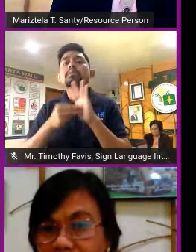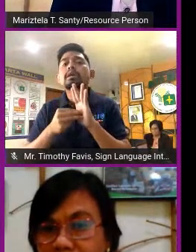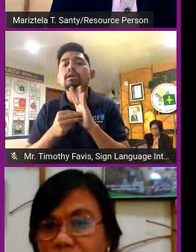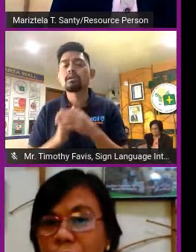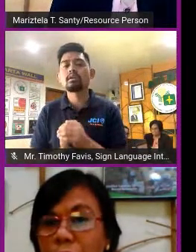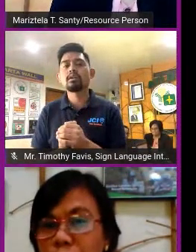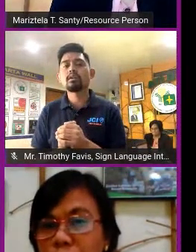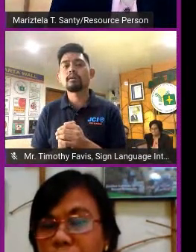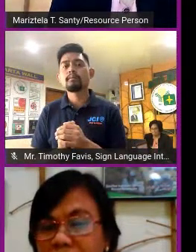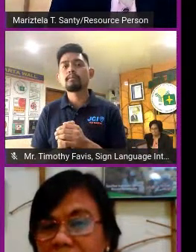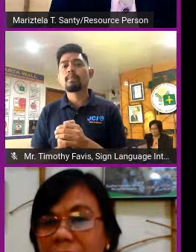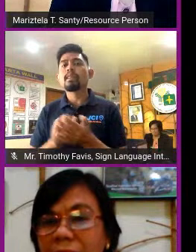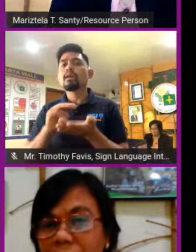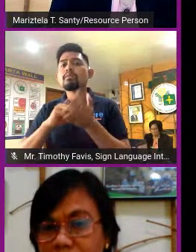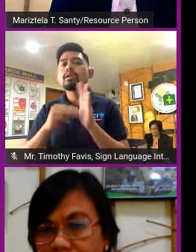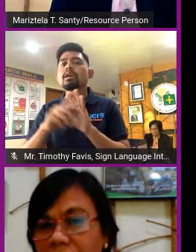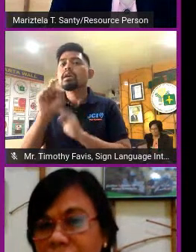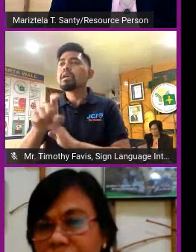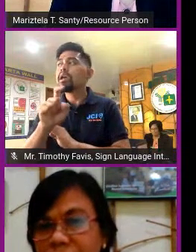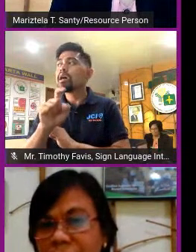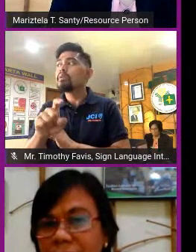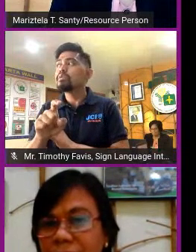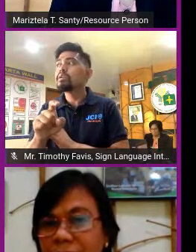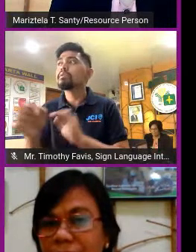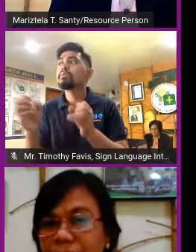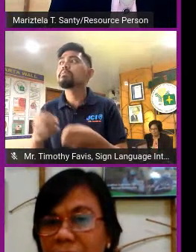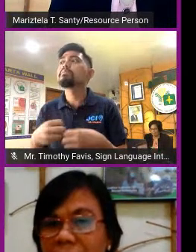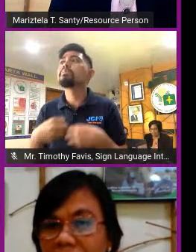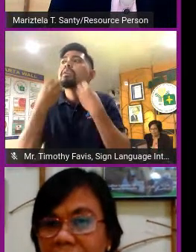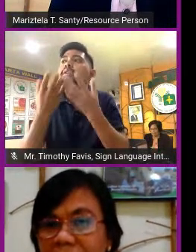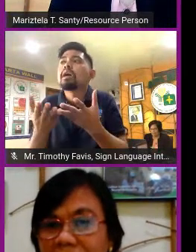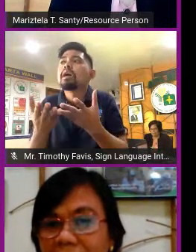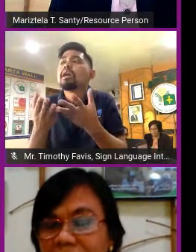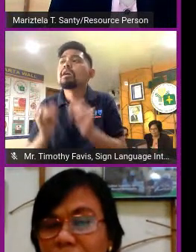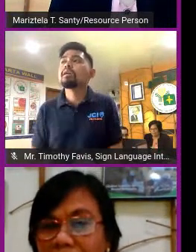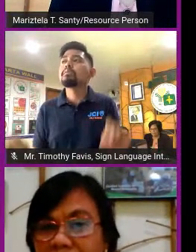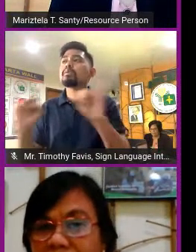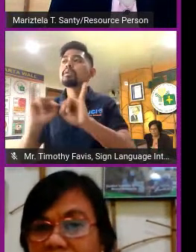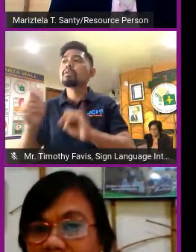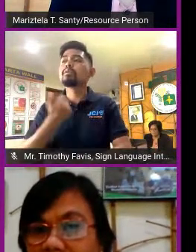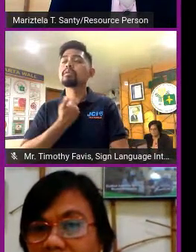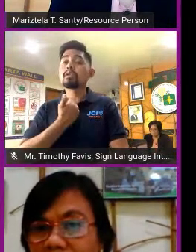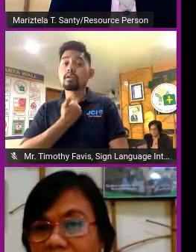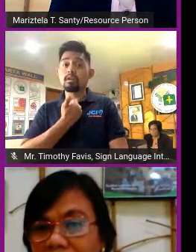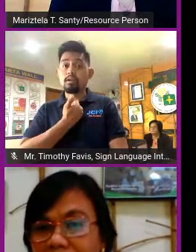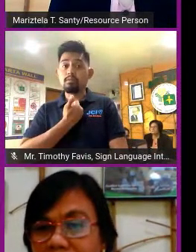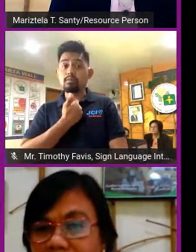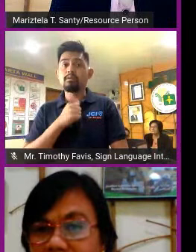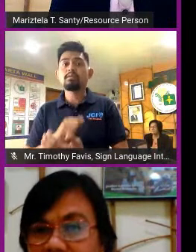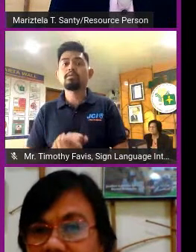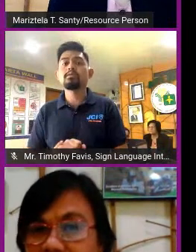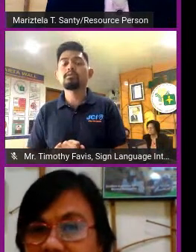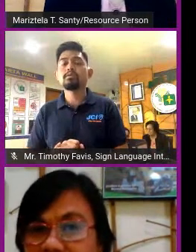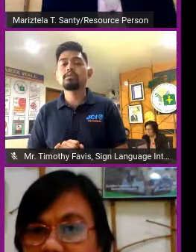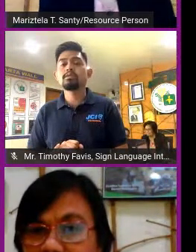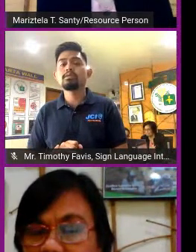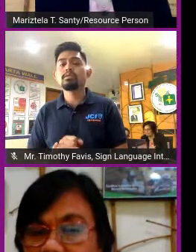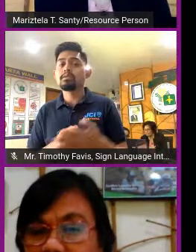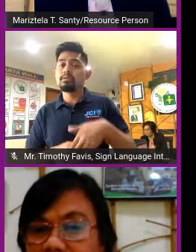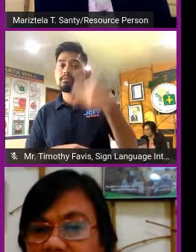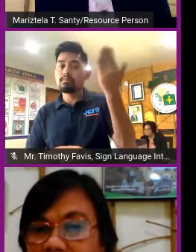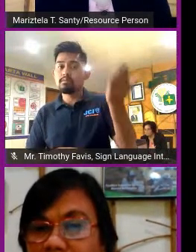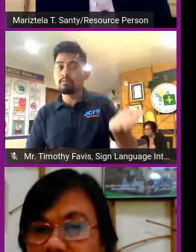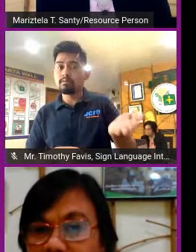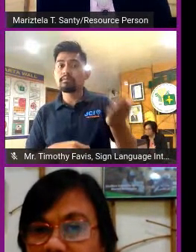to learn, nurture then herself. And then another one, yung answer din ni